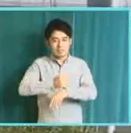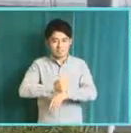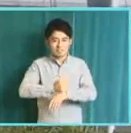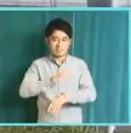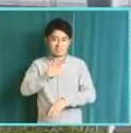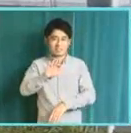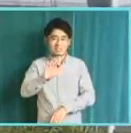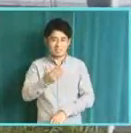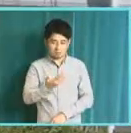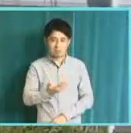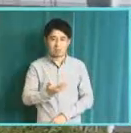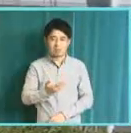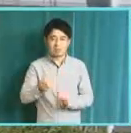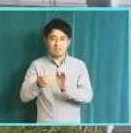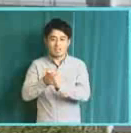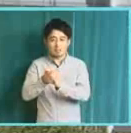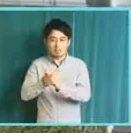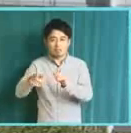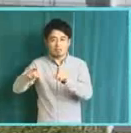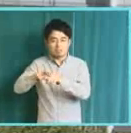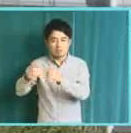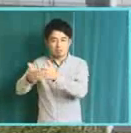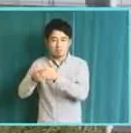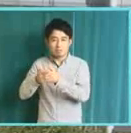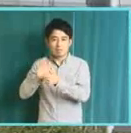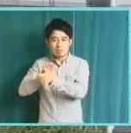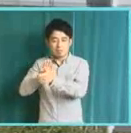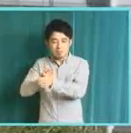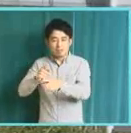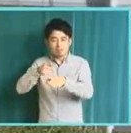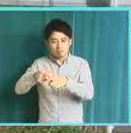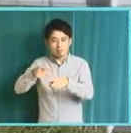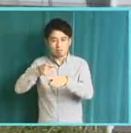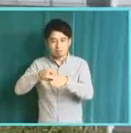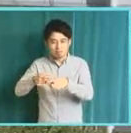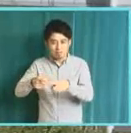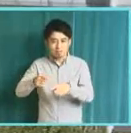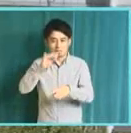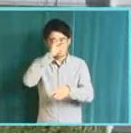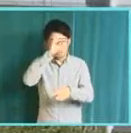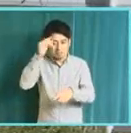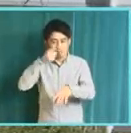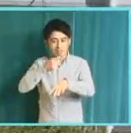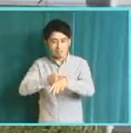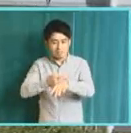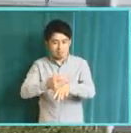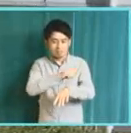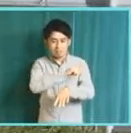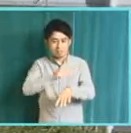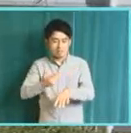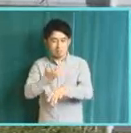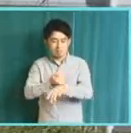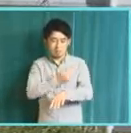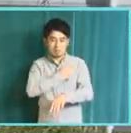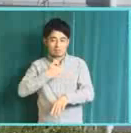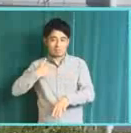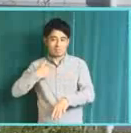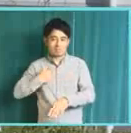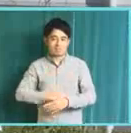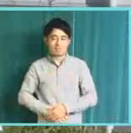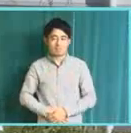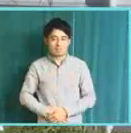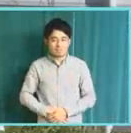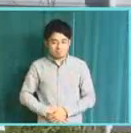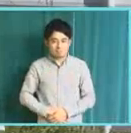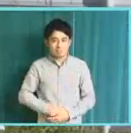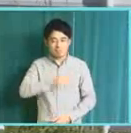ですけど、一緒に仲間とサポートしていけば、だんだん、いろんなことも覚えられるので、すごいやり